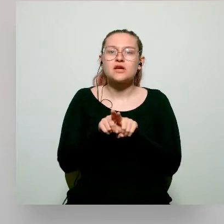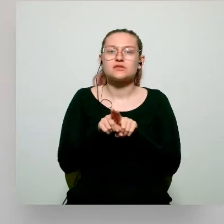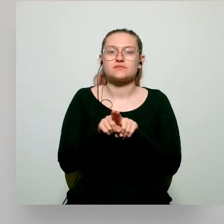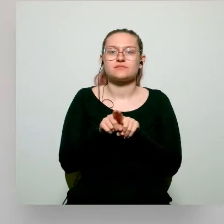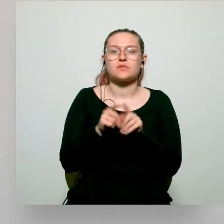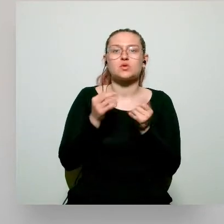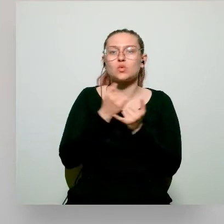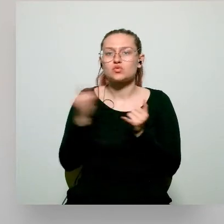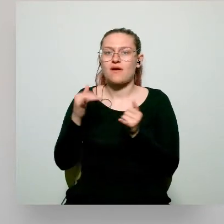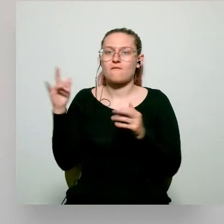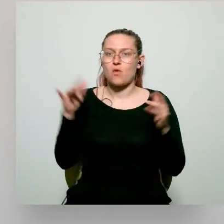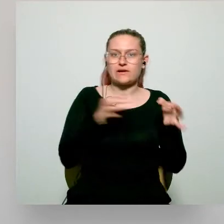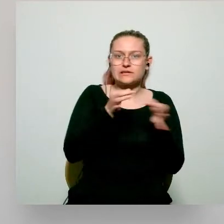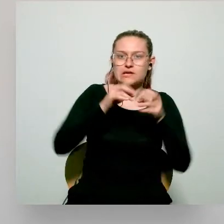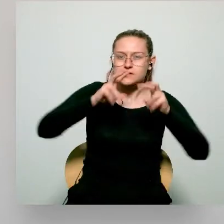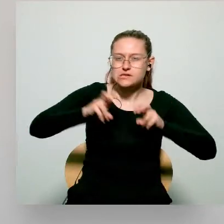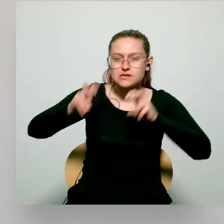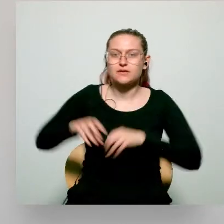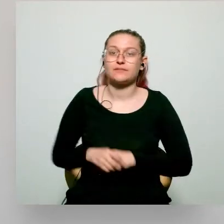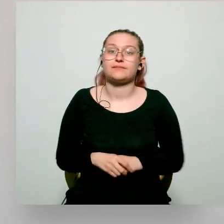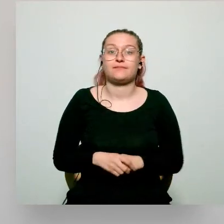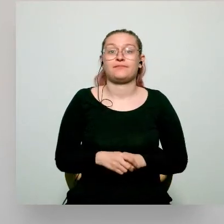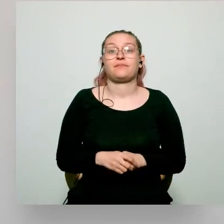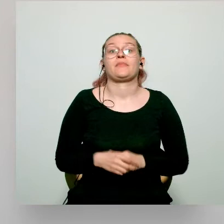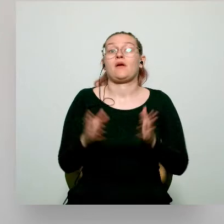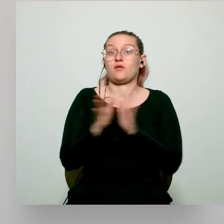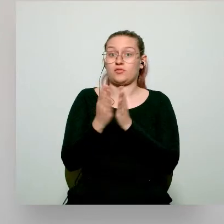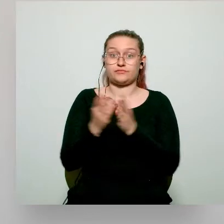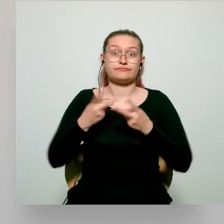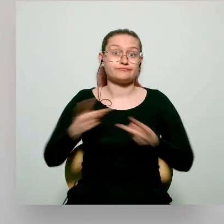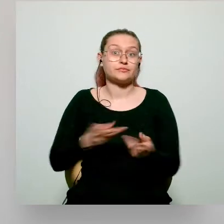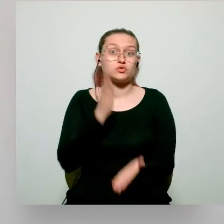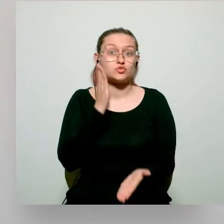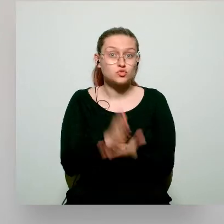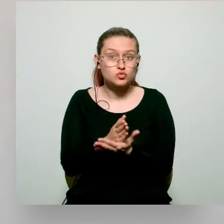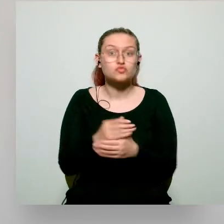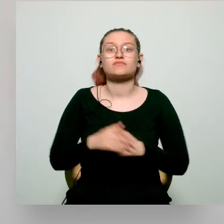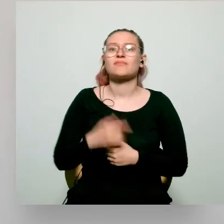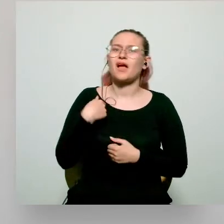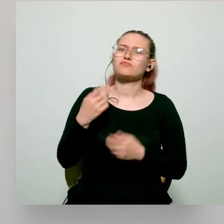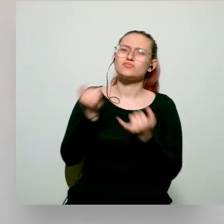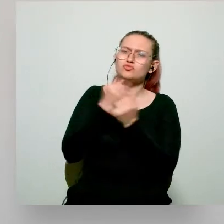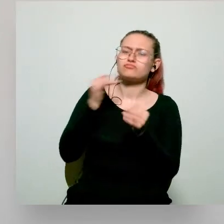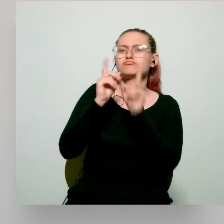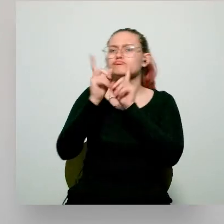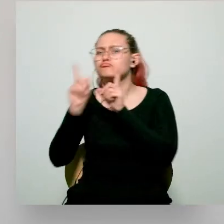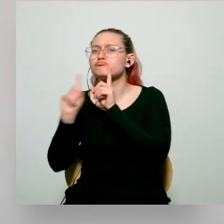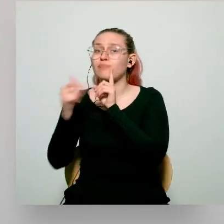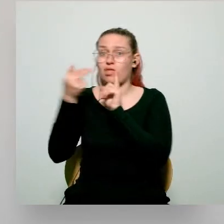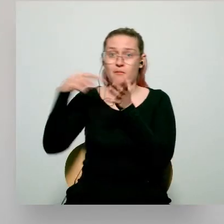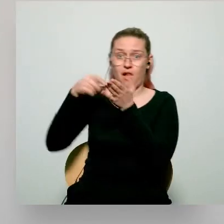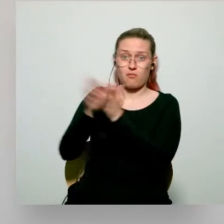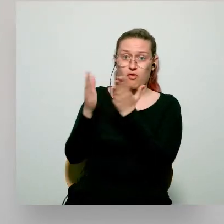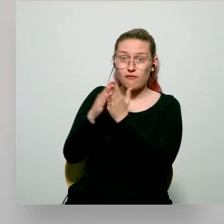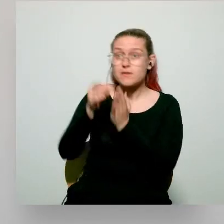Kiedy ukazała się powieść i kiedy rozmawiałam o nim, odpowiadałam na pytania o tej powieści,